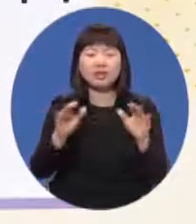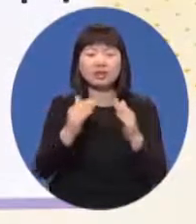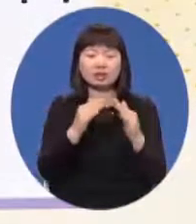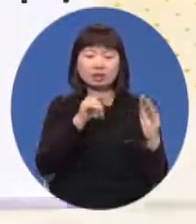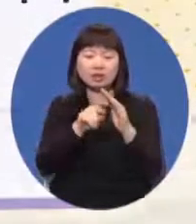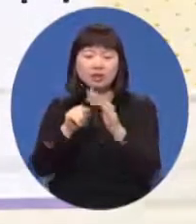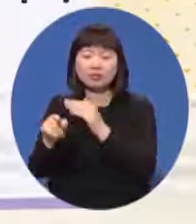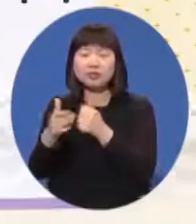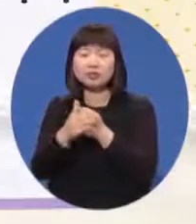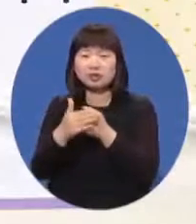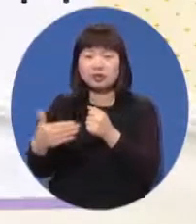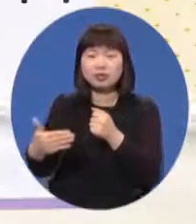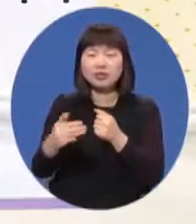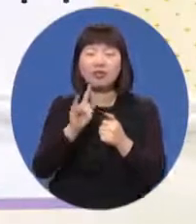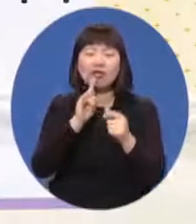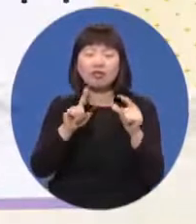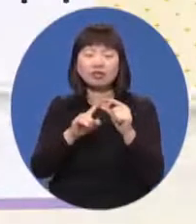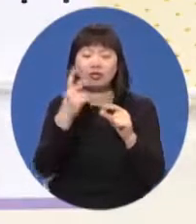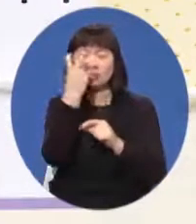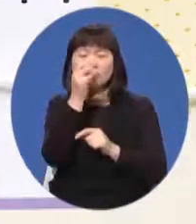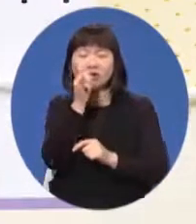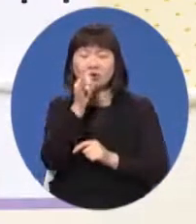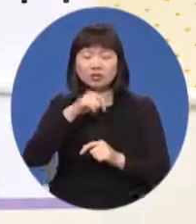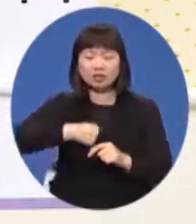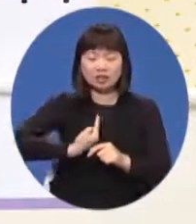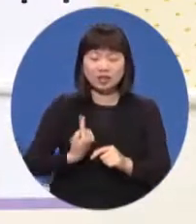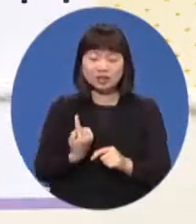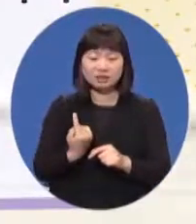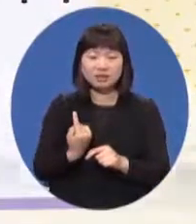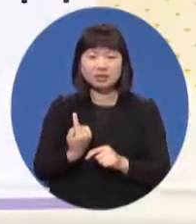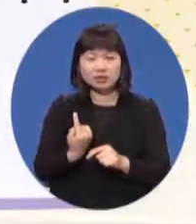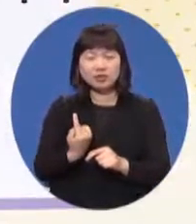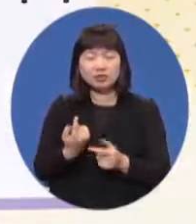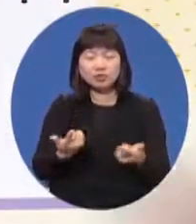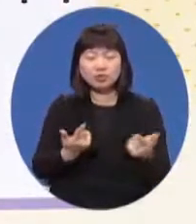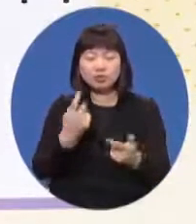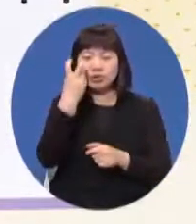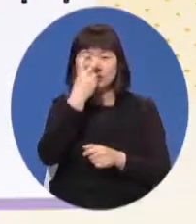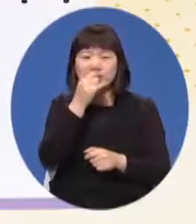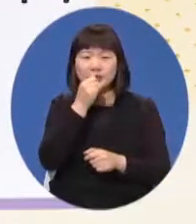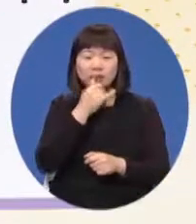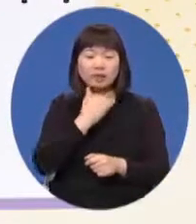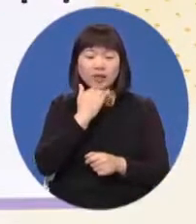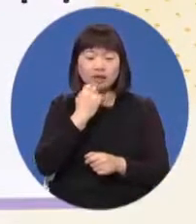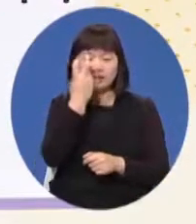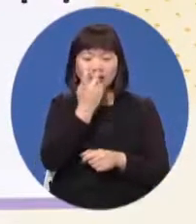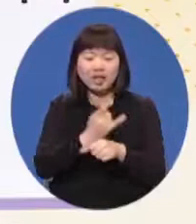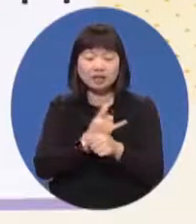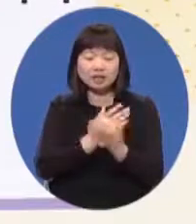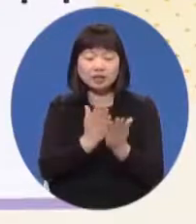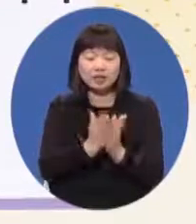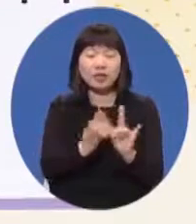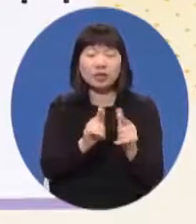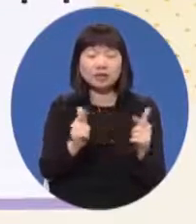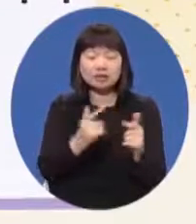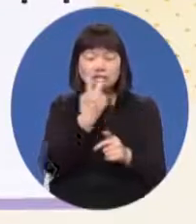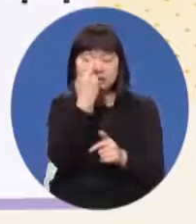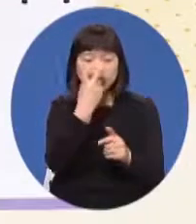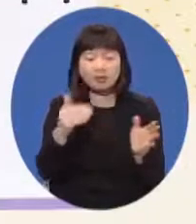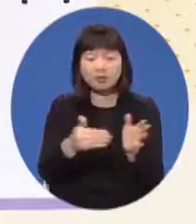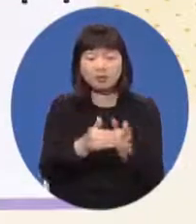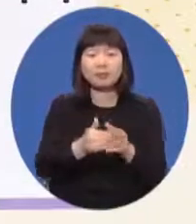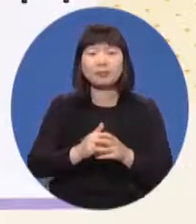방문을 해서 뭐 언어도 측정하고 자기 조절도 측정하고 네. 그 나이에 측정할 수 있는 것들을 굉장히 다양하게 측정을